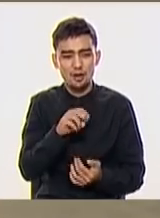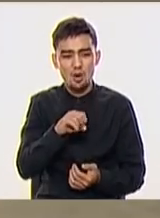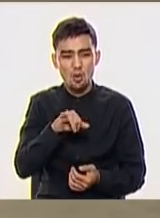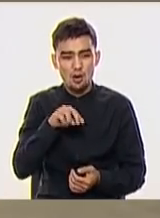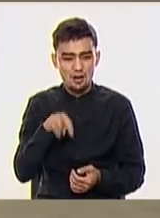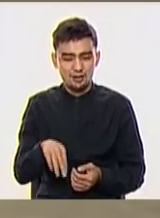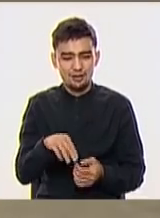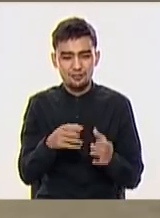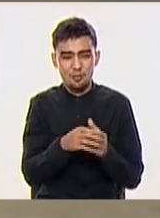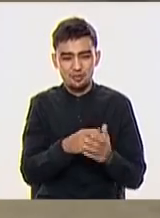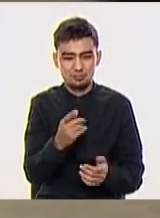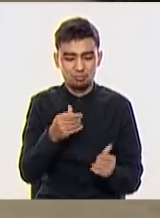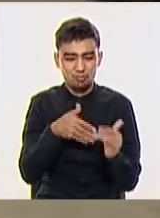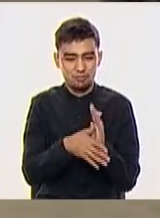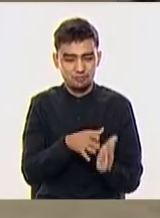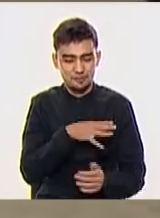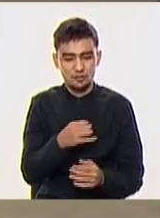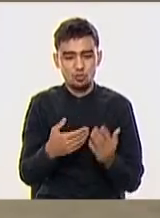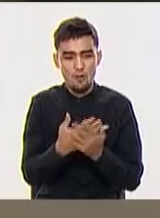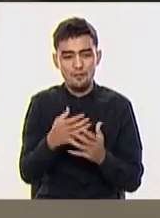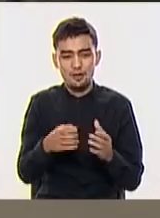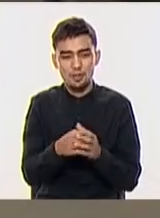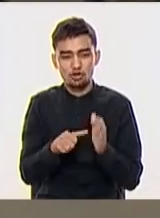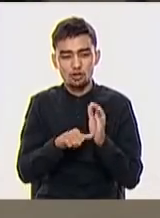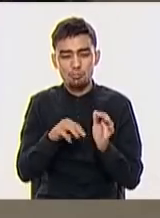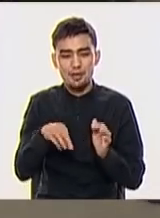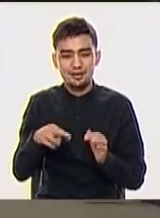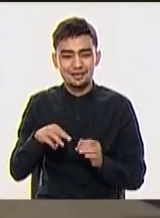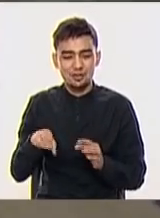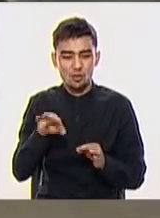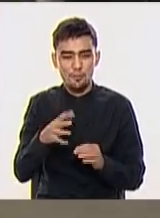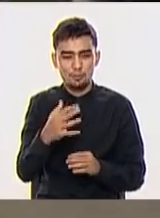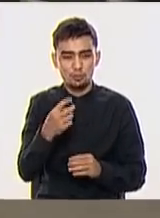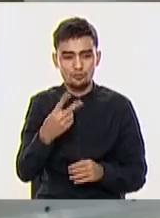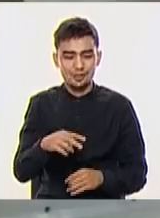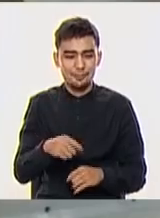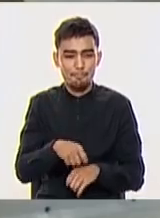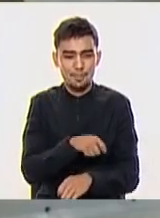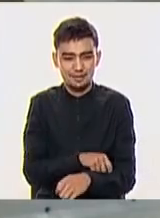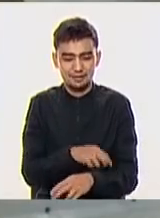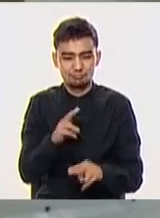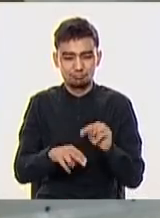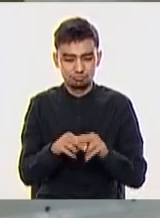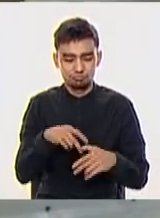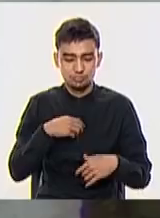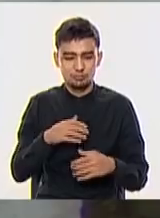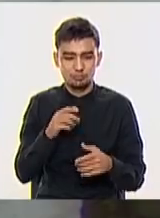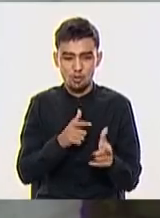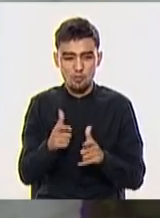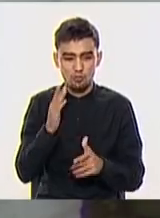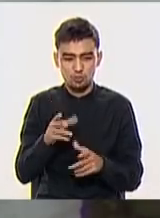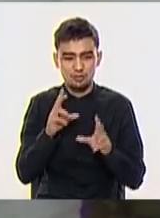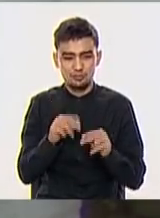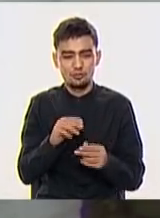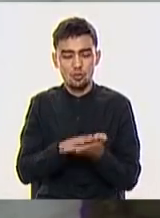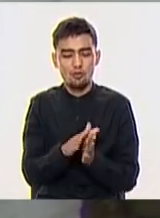жұмсап тастапты. Жаңа мердігер компания қалған 6 миллиард теңгеге 520 метр құрылысты тәмамдап тапсырамыз деп келісім шартқа